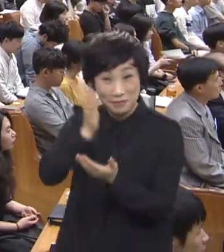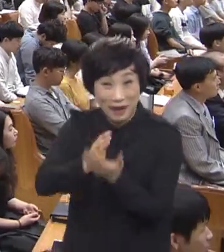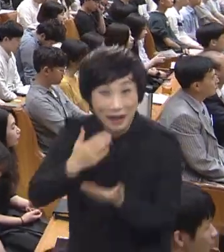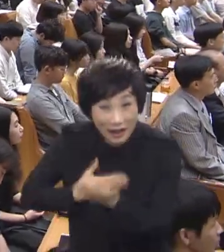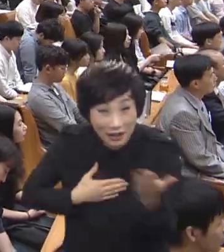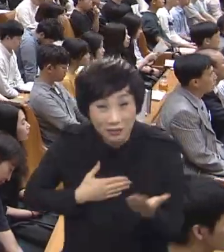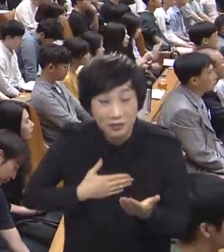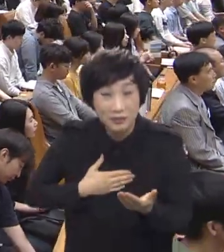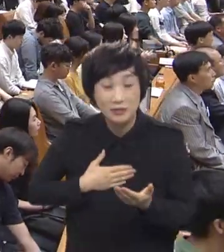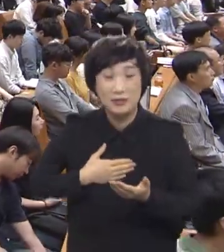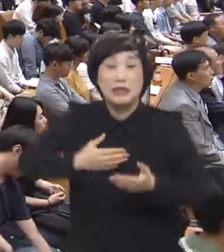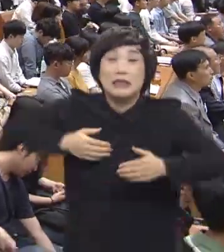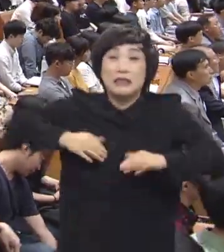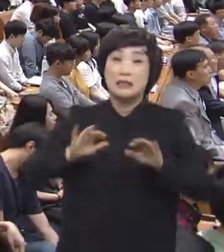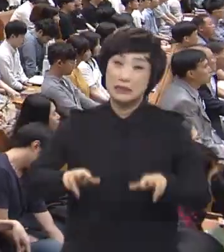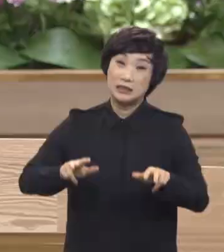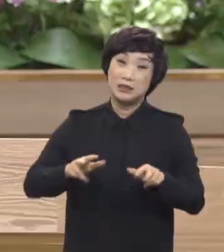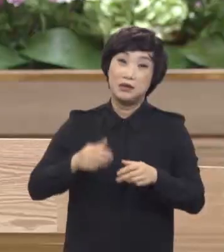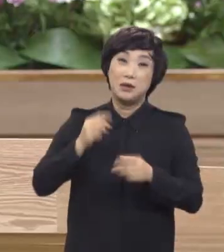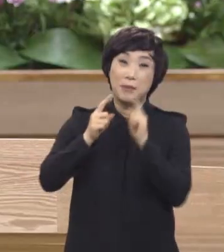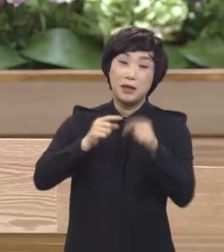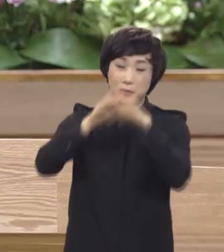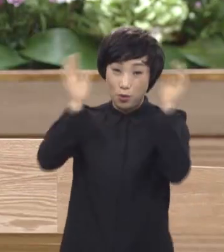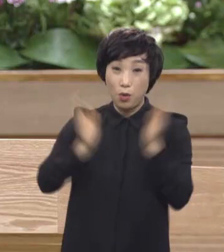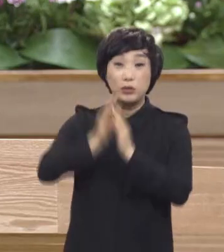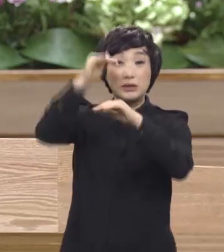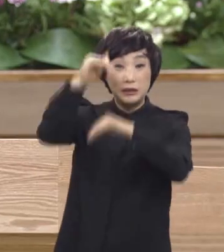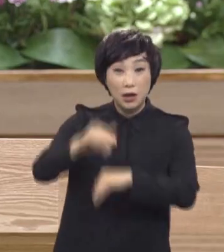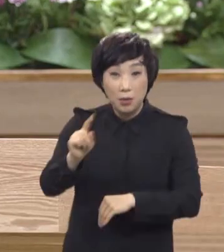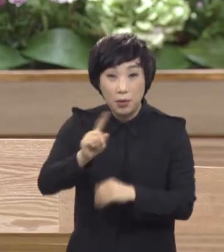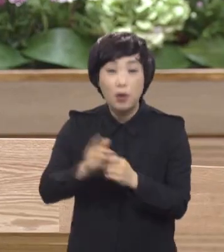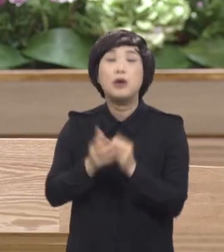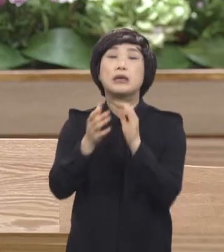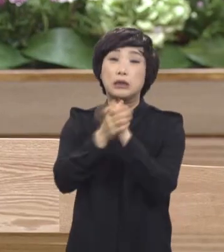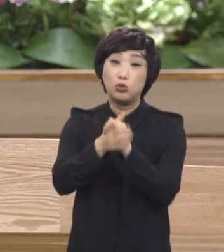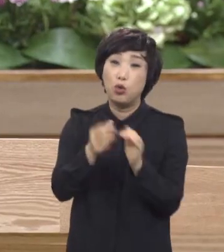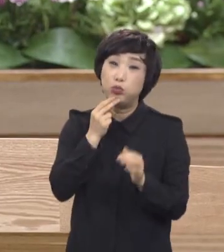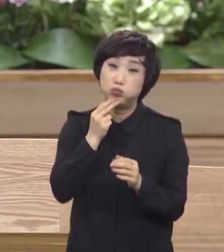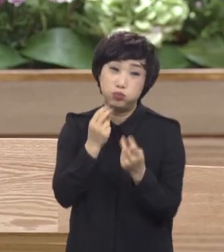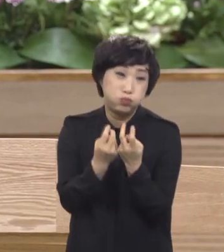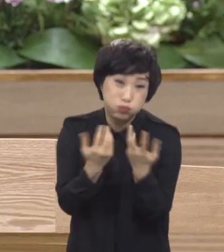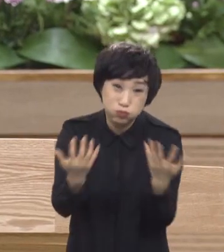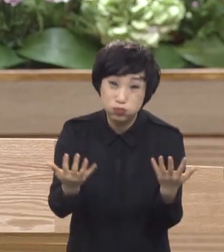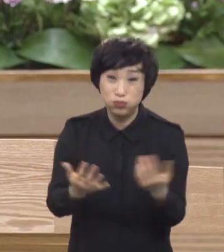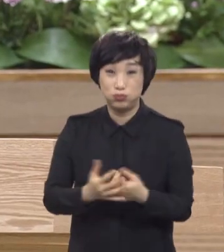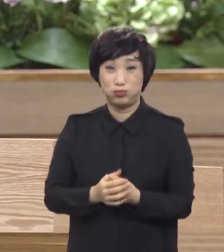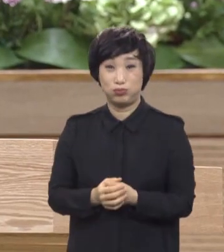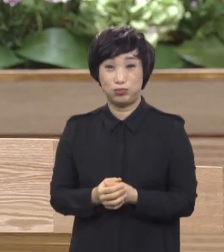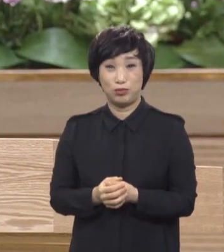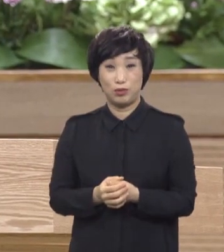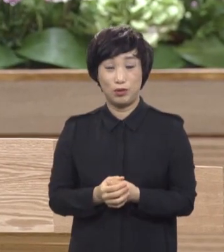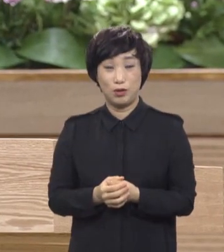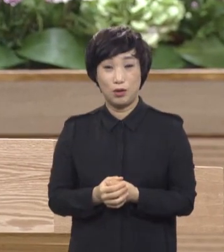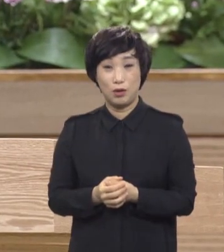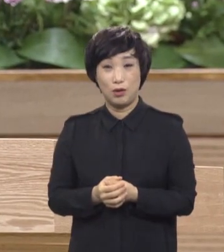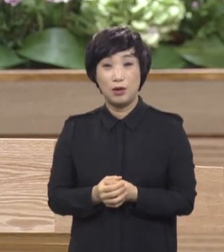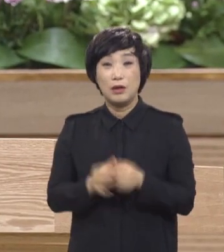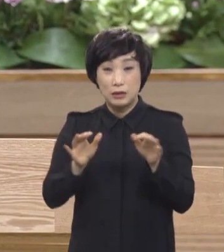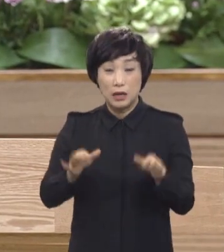그게 지금 말씀하시는 모든 내용이 기도 아니면 안된다니 왜